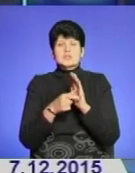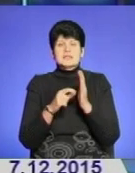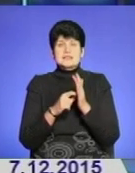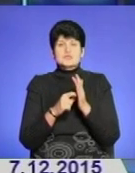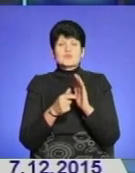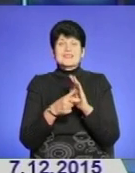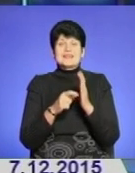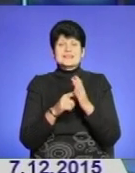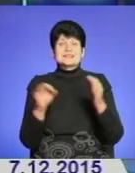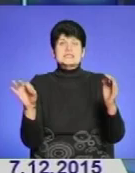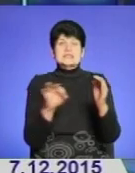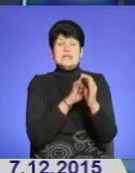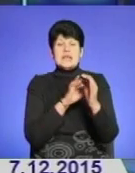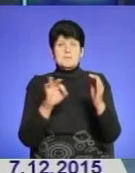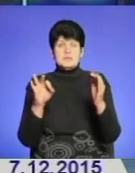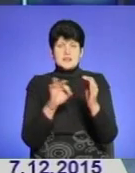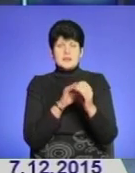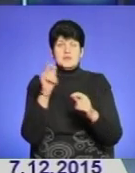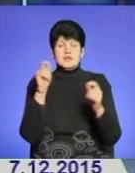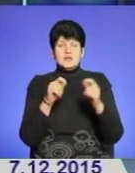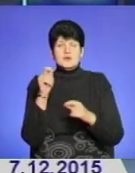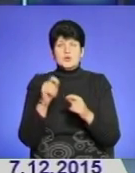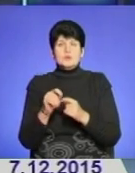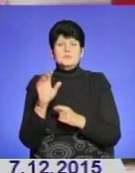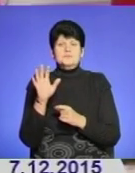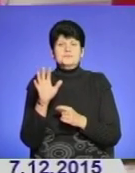року приїхало майже півсотні дітей з усієї області.